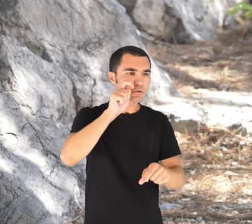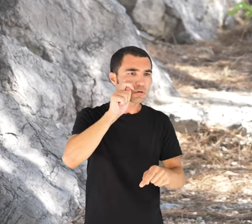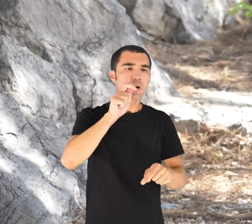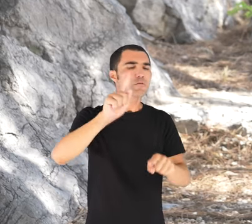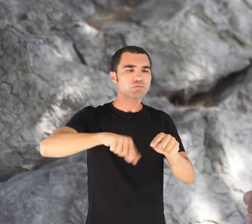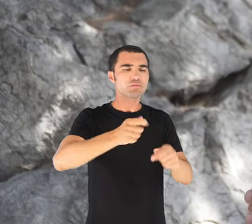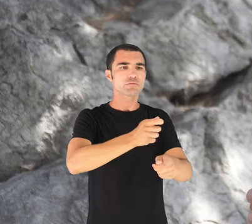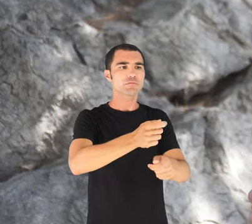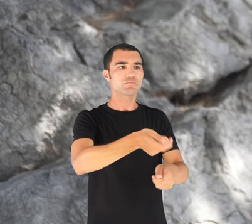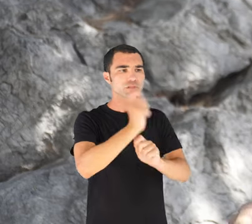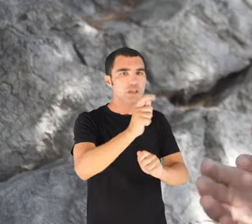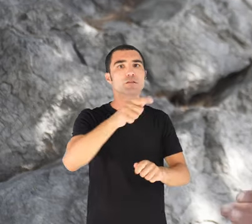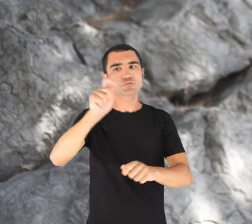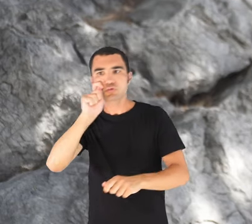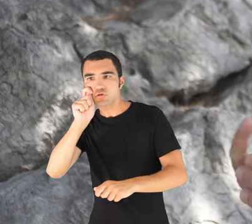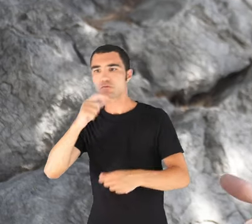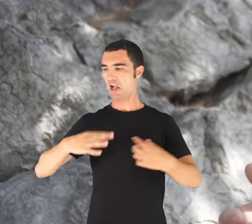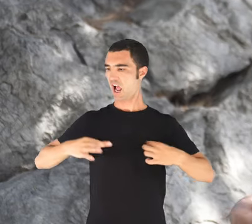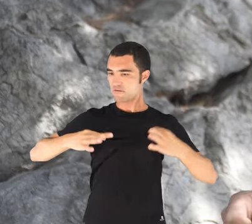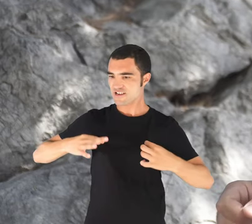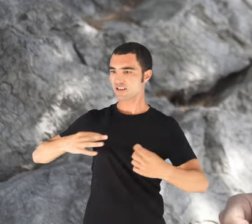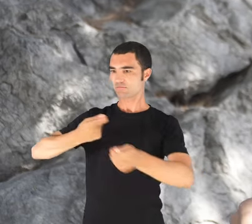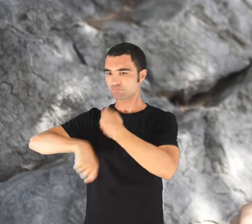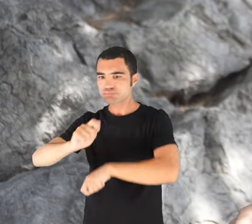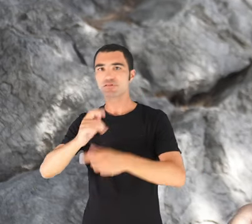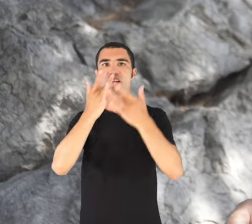pescaturisme, de fer camisetes, de divulgació,